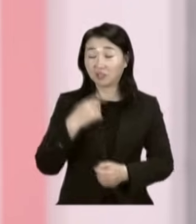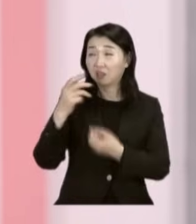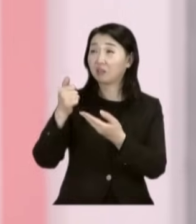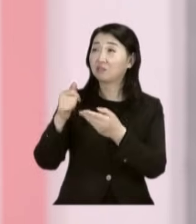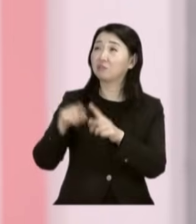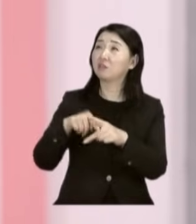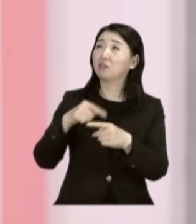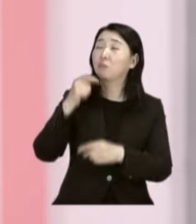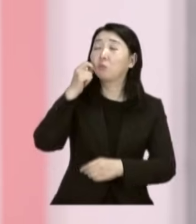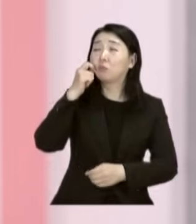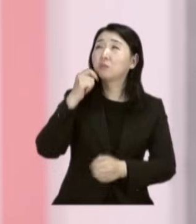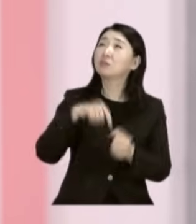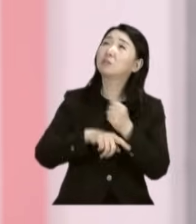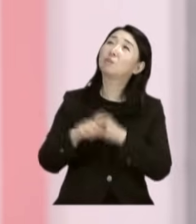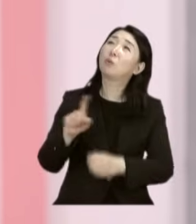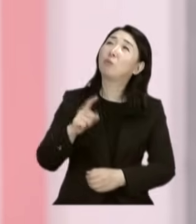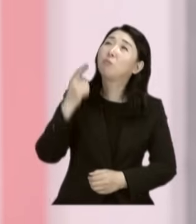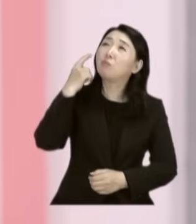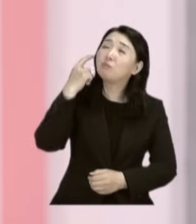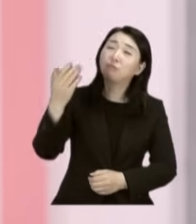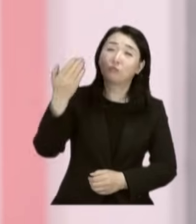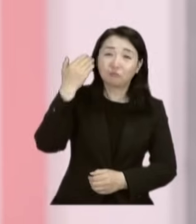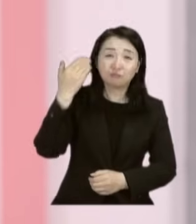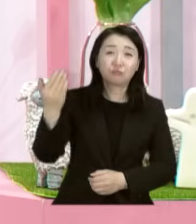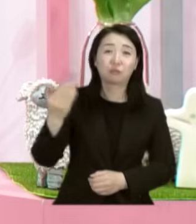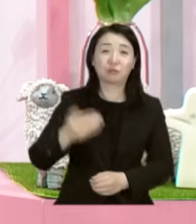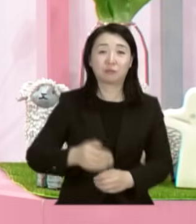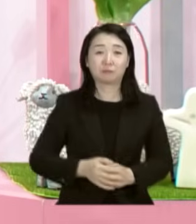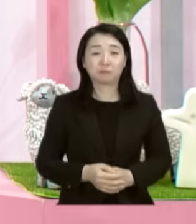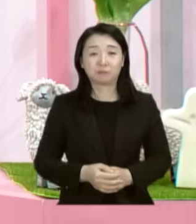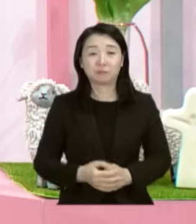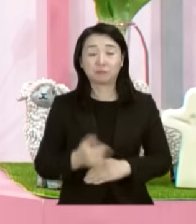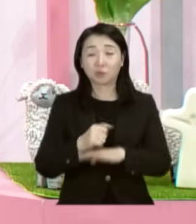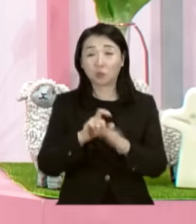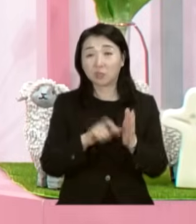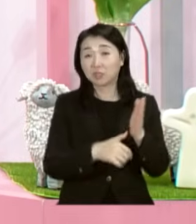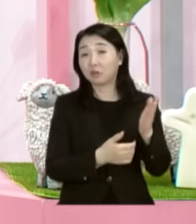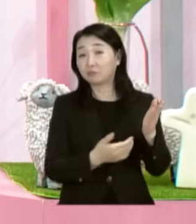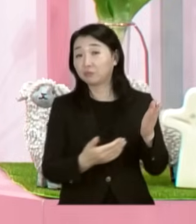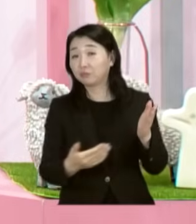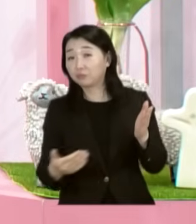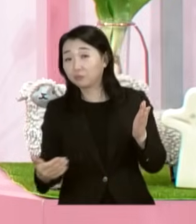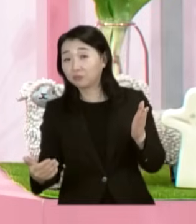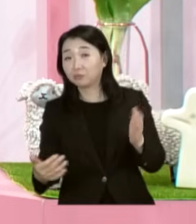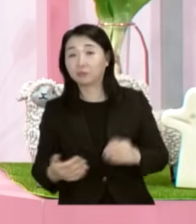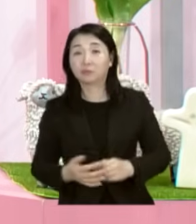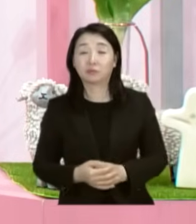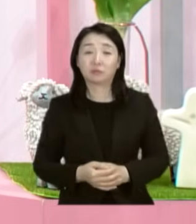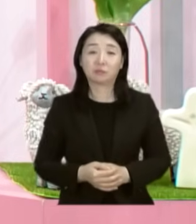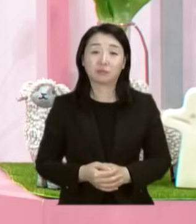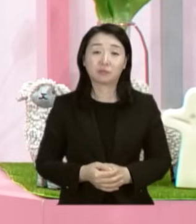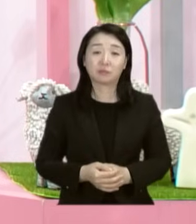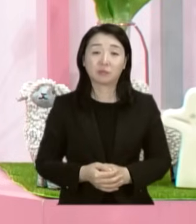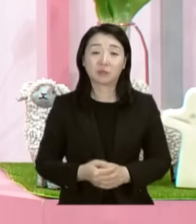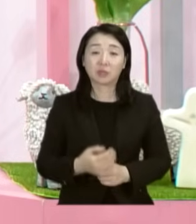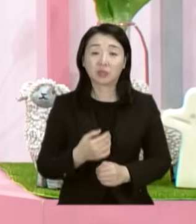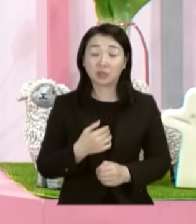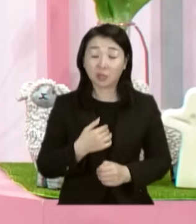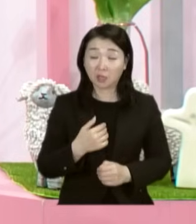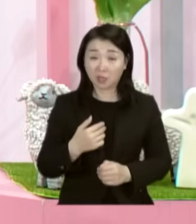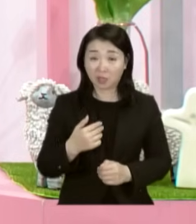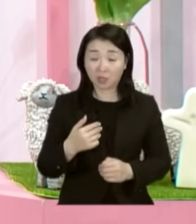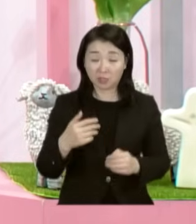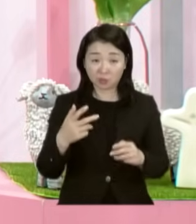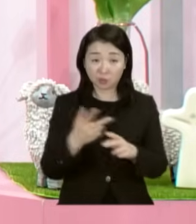가서 하나님한테 계속 뜻을 구했어요 뜻을 구하는 와중에 이제 시간이 흐르게 되고음 어 제가 그